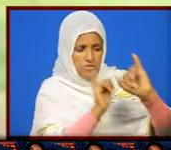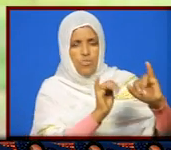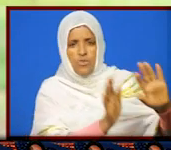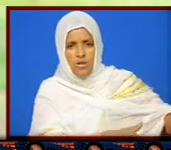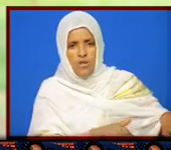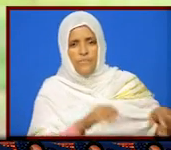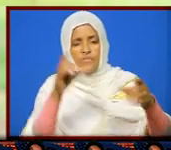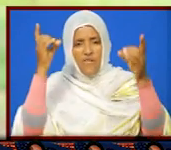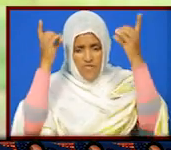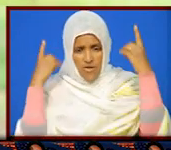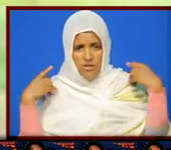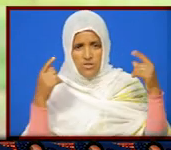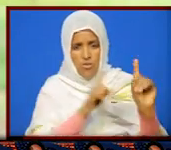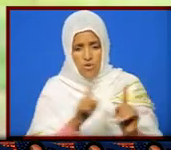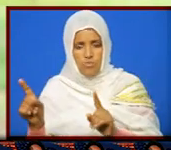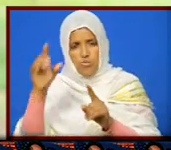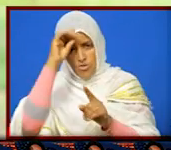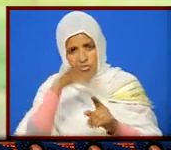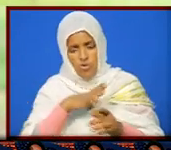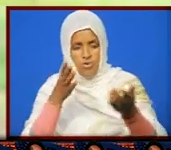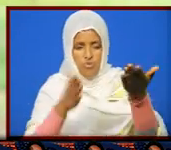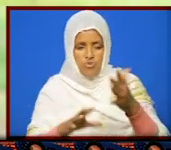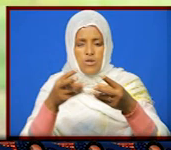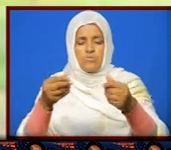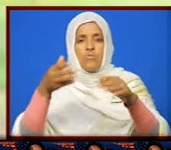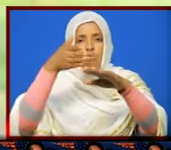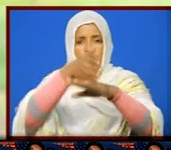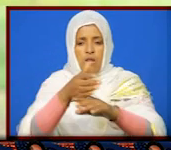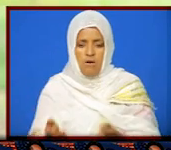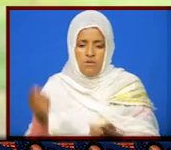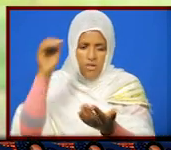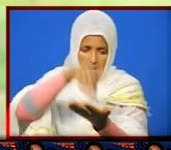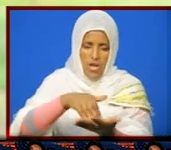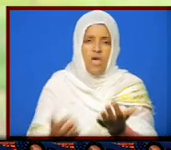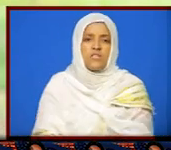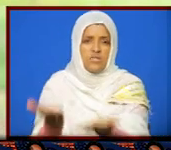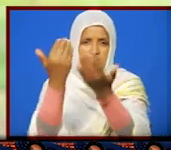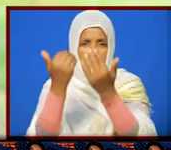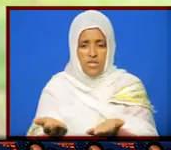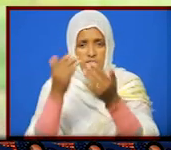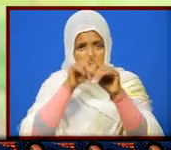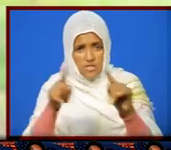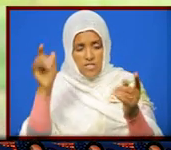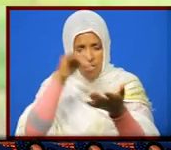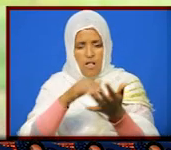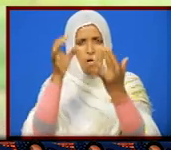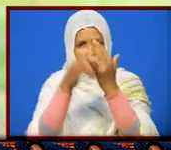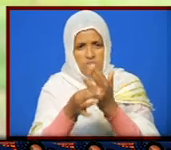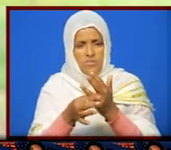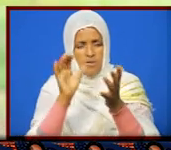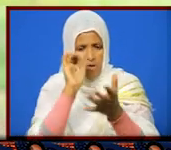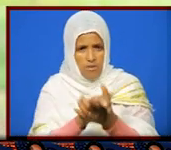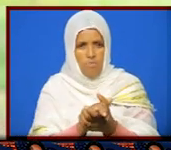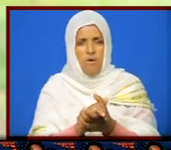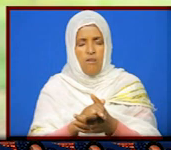እንደፈረሰ እንደበሰበሰ ይቀራል። ፈሪሳውያን ደግሞ ሰው ከሞተ ከፈረሰ ከበሰበሰ በኋላ ይነሳል፣ ከተነሳ ግን እንደገና